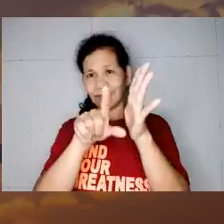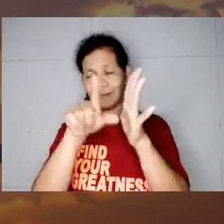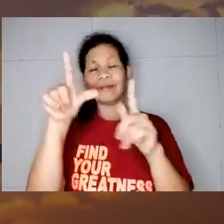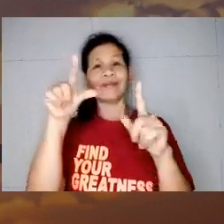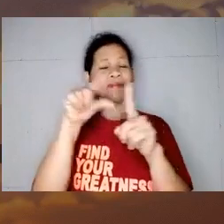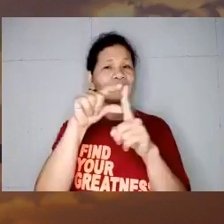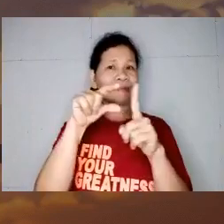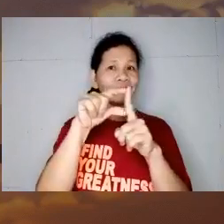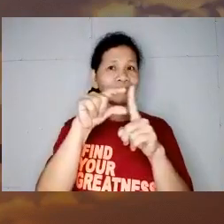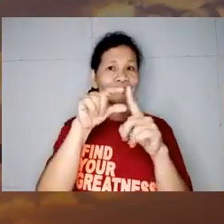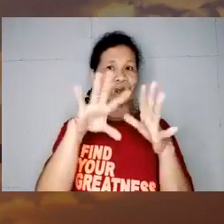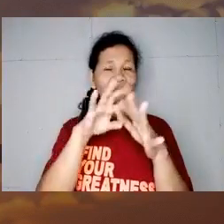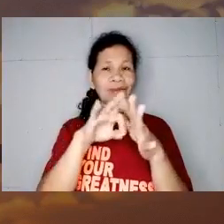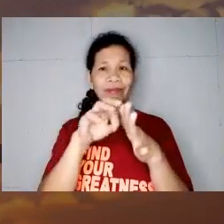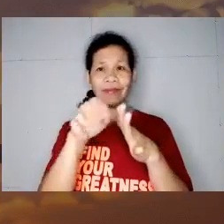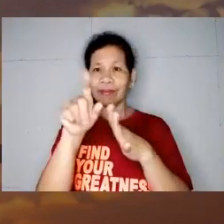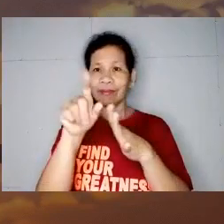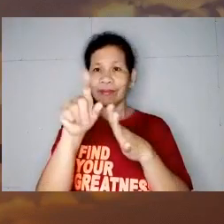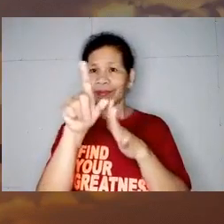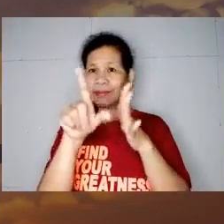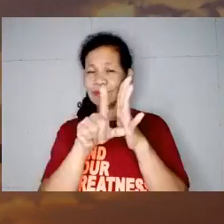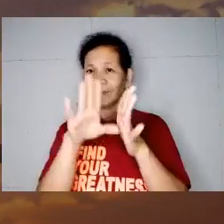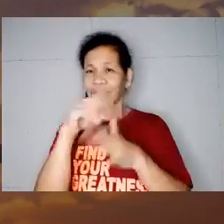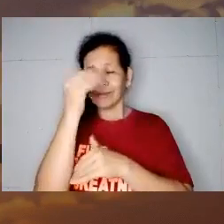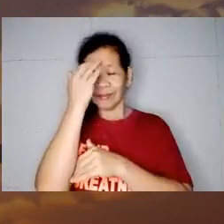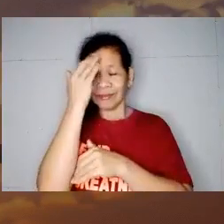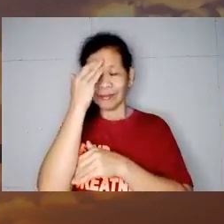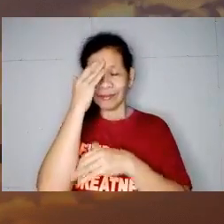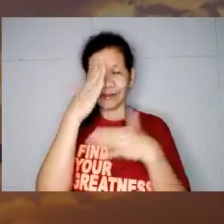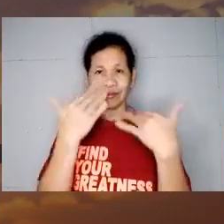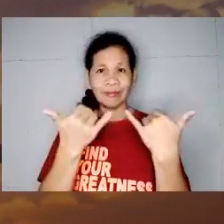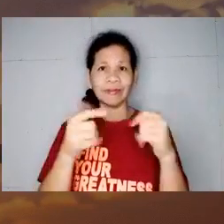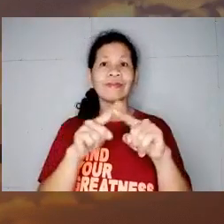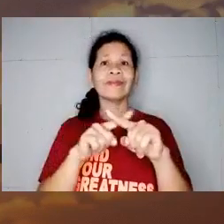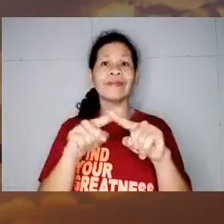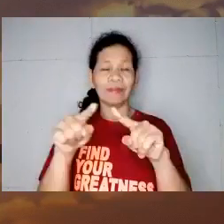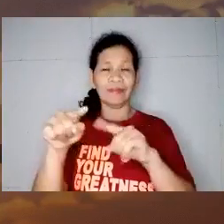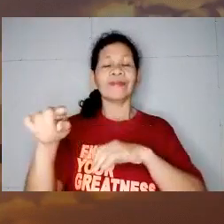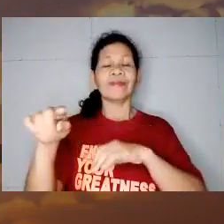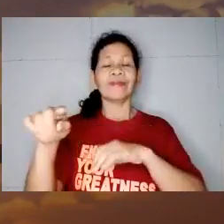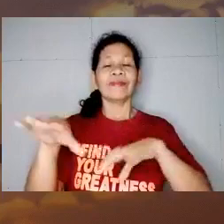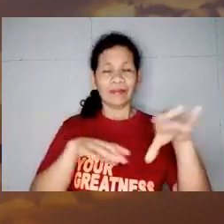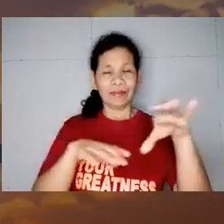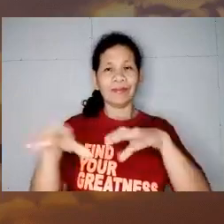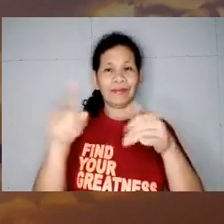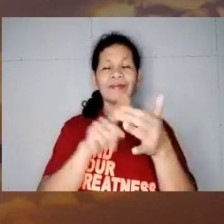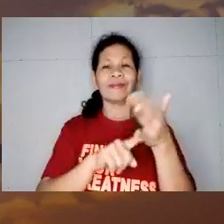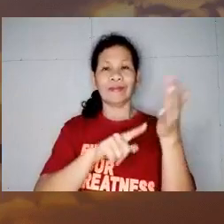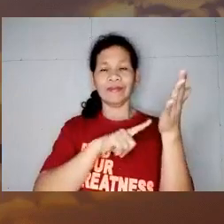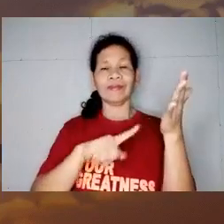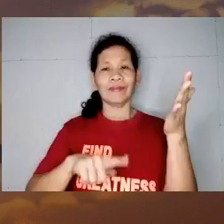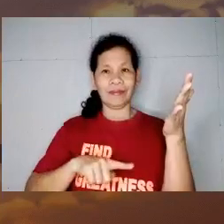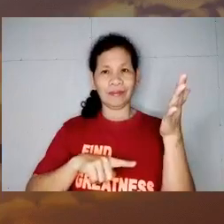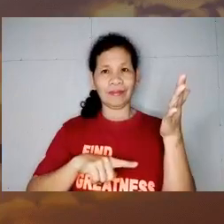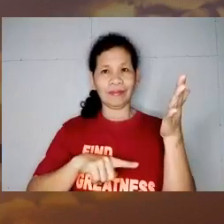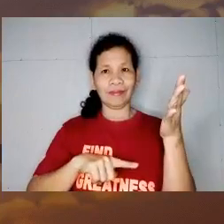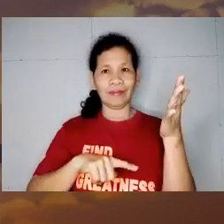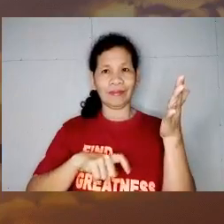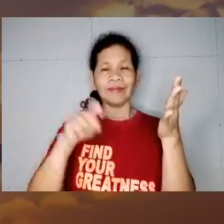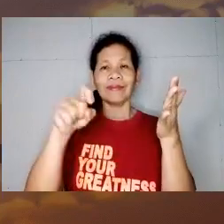or knowing it. But ang importante, doing what the law requires. At ano